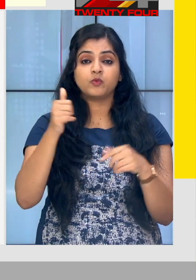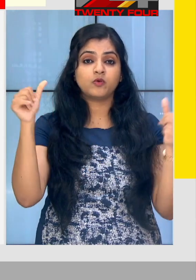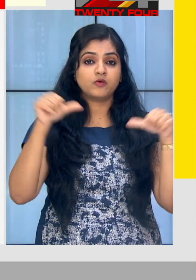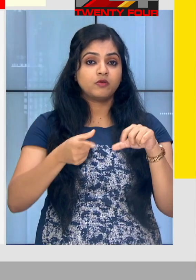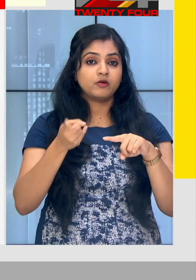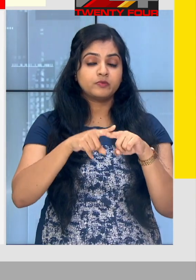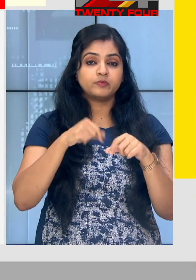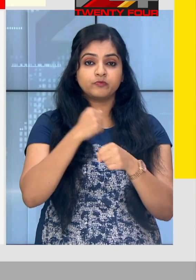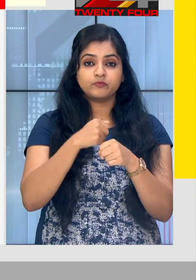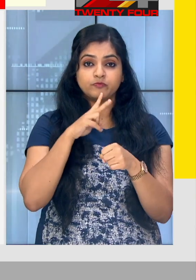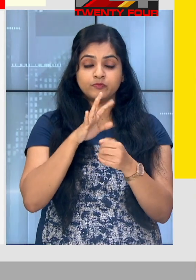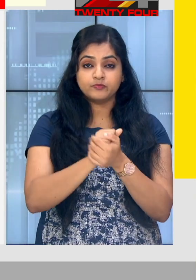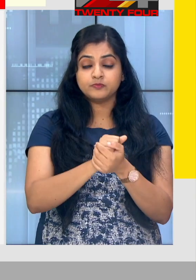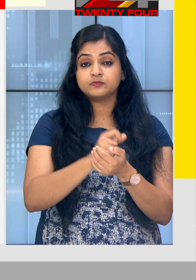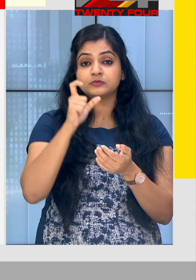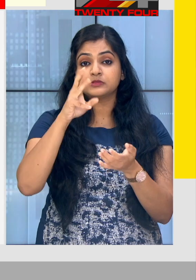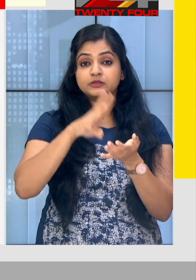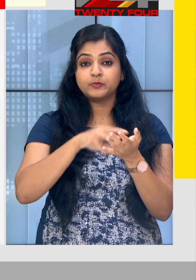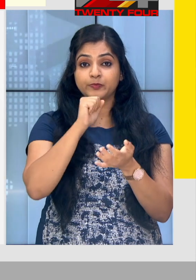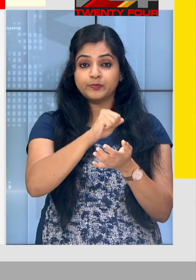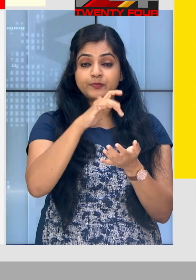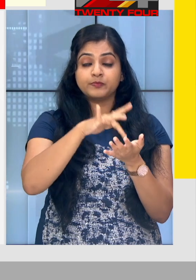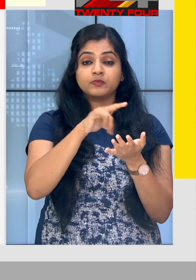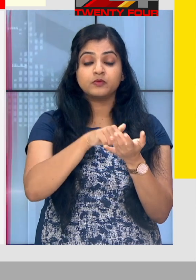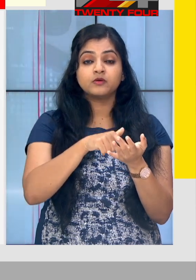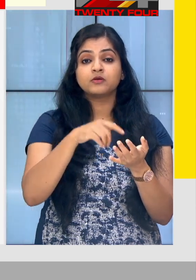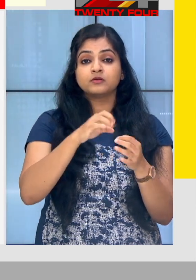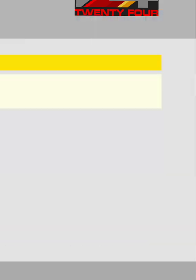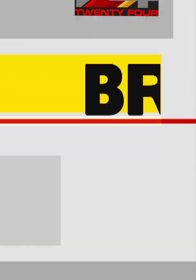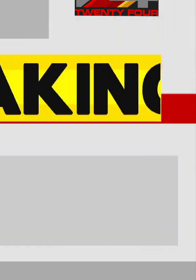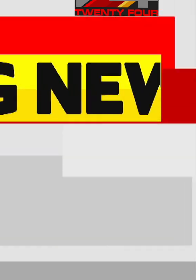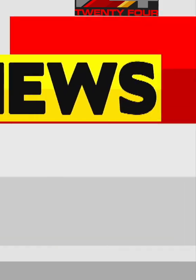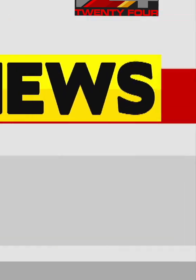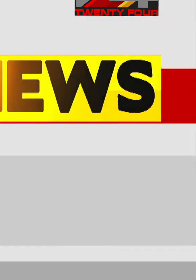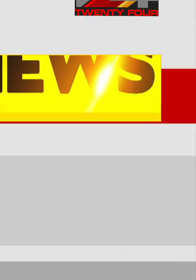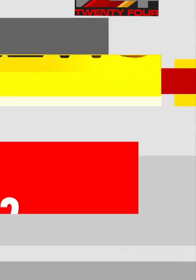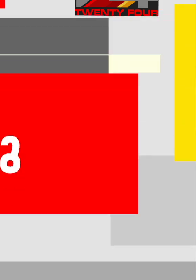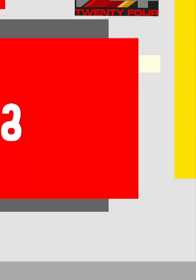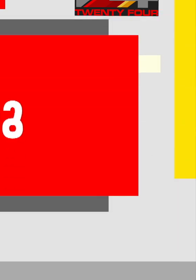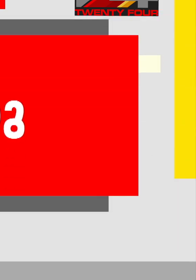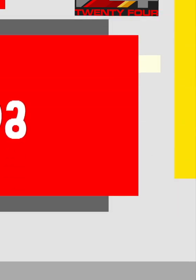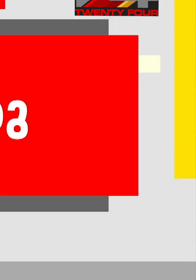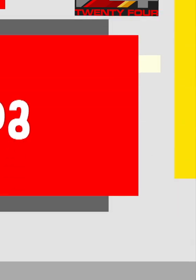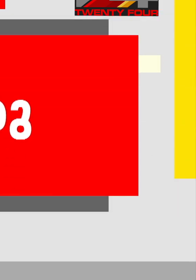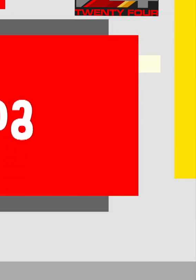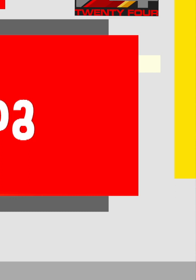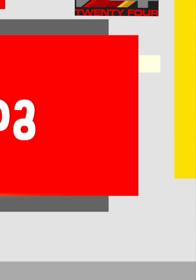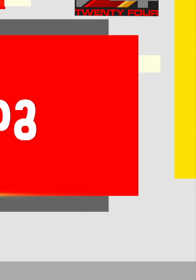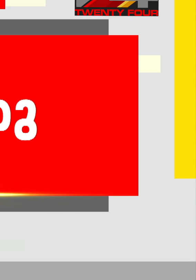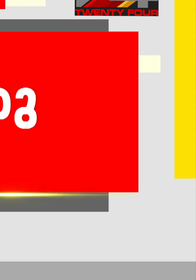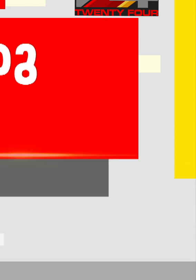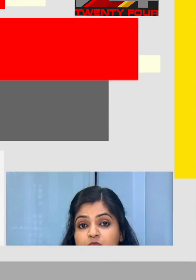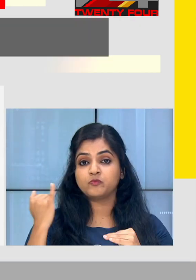അറിയിച്ചു. മുഖ്യമന്ത്രി സുഖ്വിന്ദർ സിംഗ് സുഖു ഇപ്പോൾ പ്രളയബാധിത മേഖലകൾ സന്ദർശിച്ചിരിക്കുകയാണ്. എന്തായാലും കൂടുതൽ നാശനഷ്ടങ്ങൾ ഉണ്ടാകാനുള്ള സാധ്യതയുണ്ടെന്ന് തന്നെയാണ്